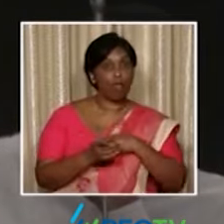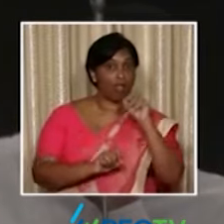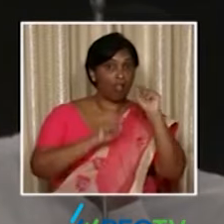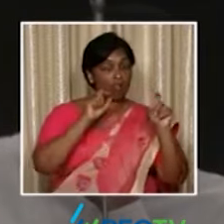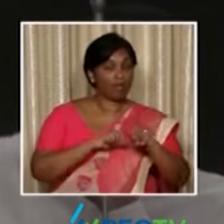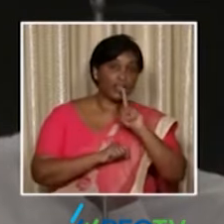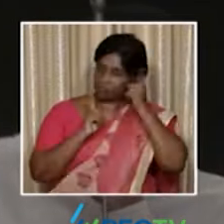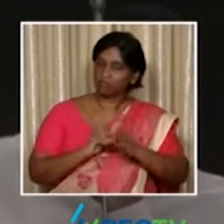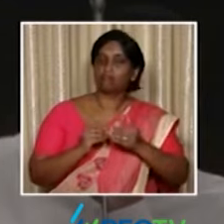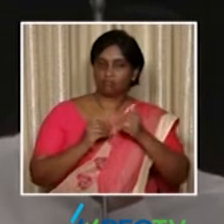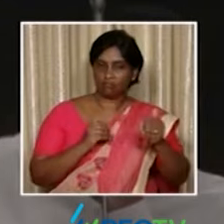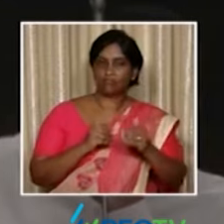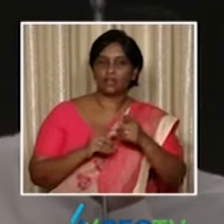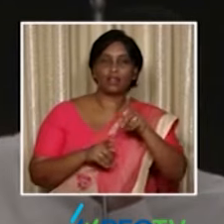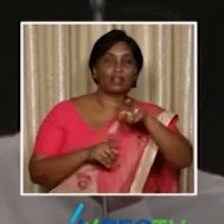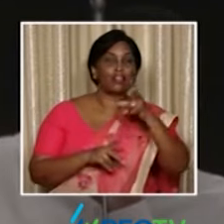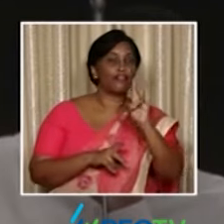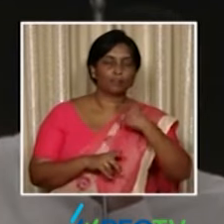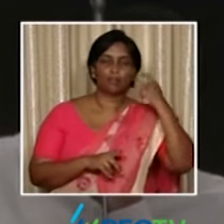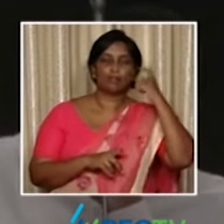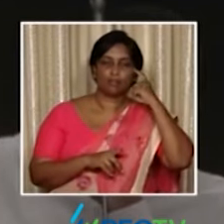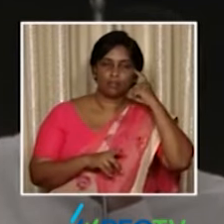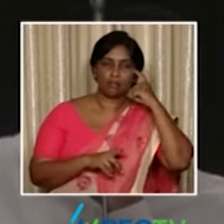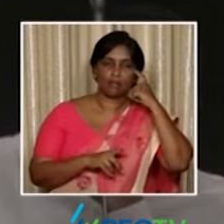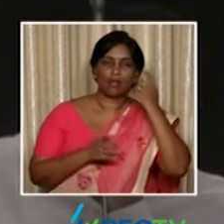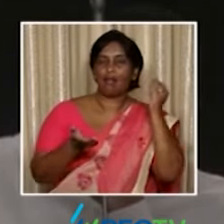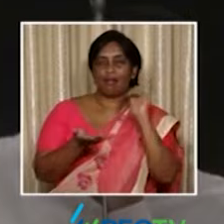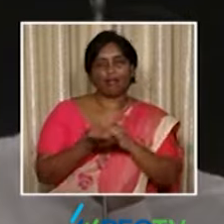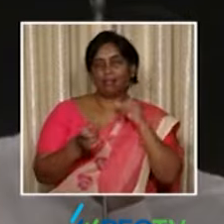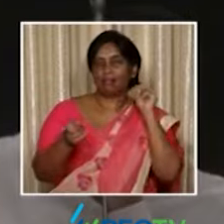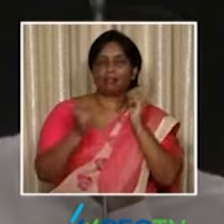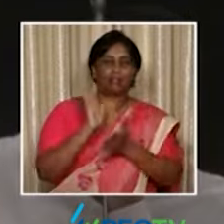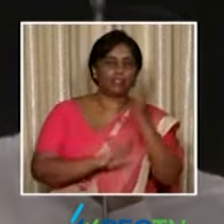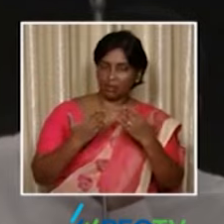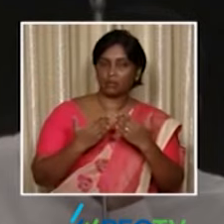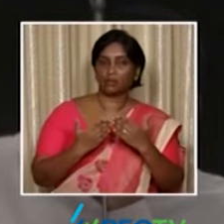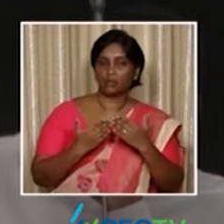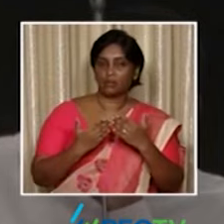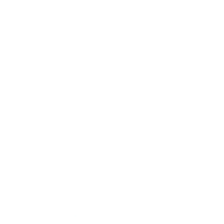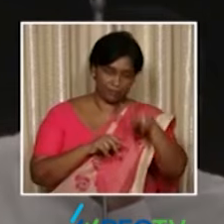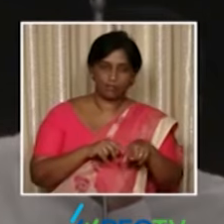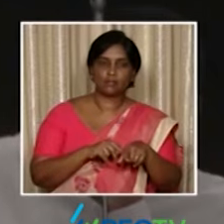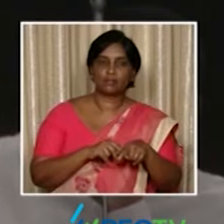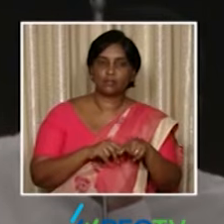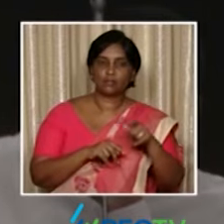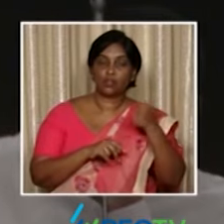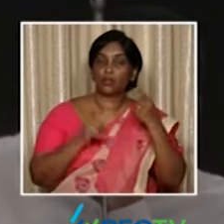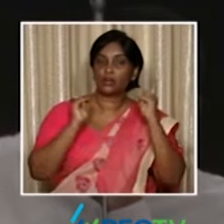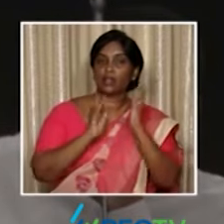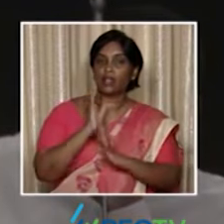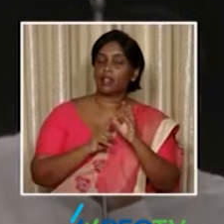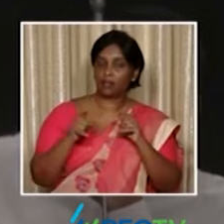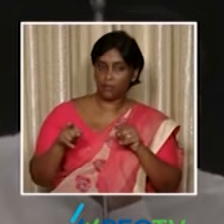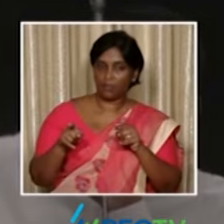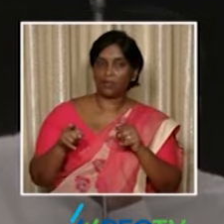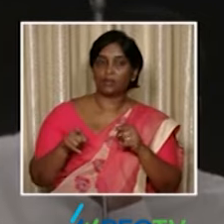කියන්න කිව්වොත් නම් වශයෙන් දෙන්න. මේ 225 මම හිතනවා ආය තරහ වෙන්න දෙයක් නැහැ 125ක් ගෙදර. විශේෂයෙන්ම නව ක්‍රීඩා අමාත්‍යවරයා